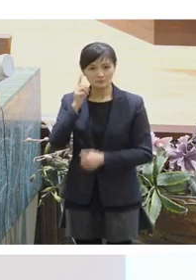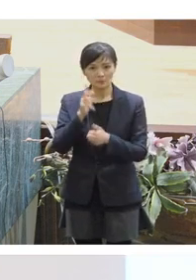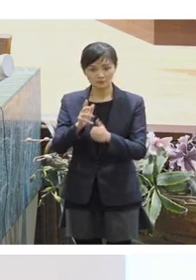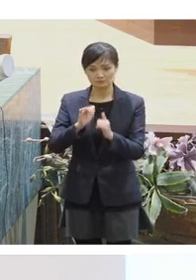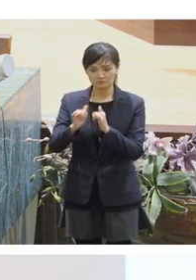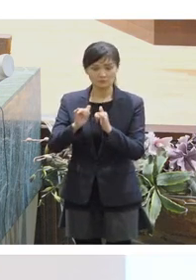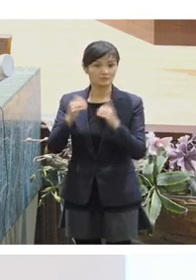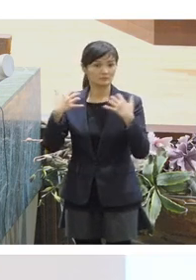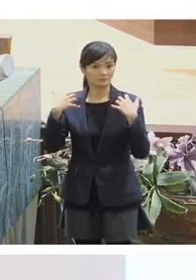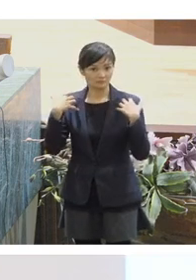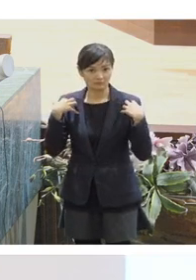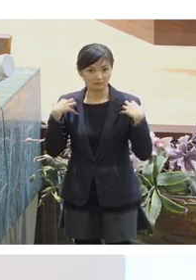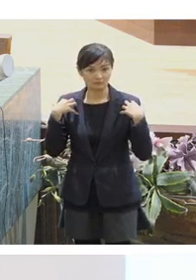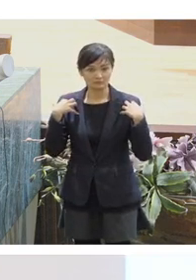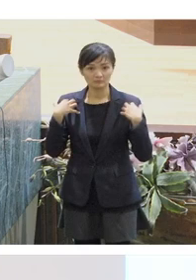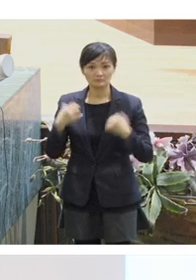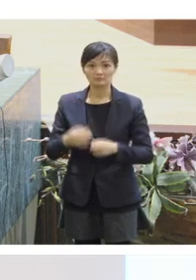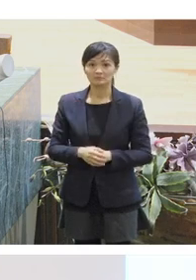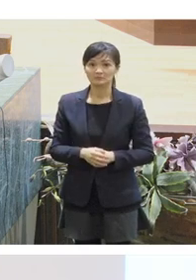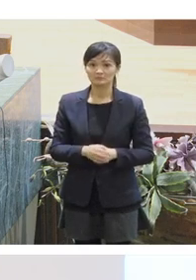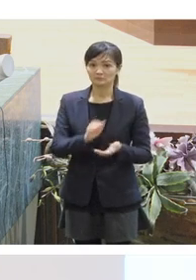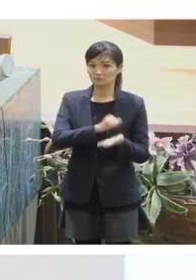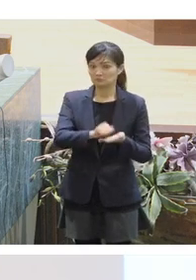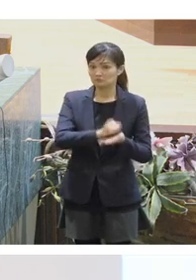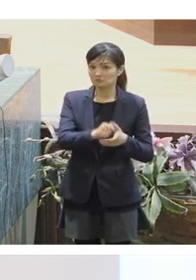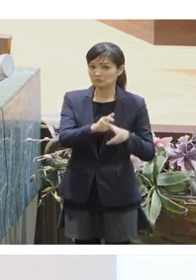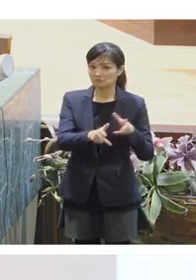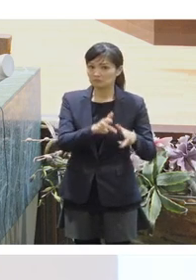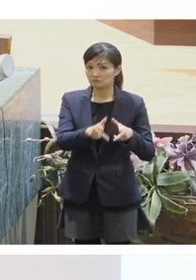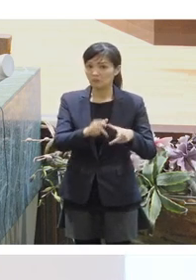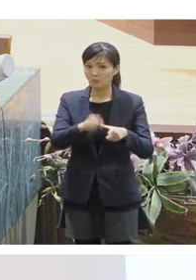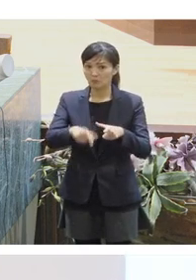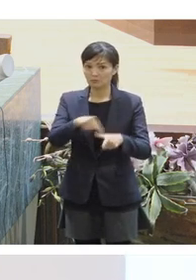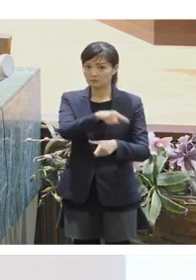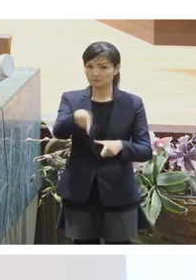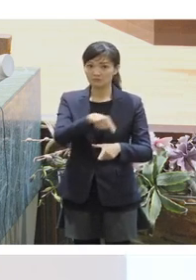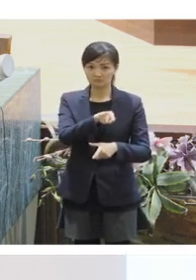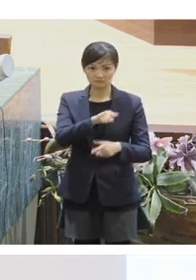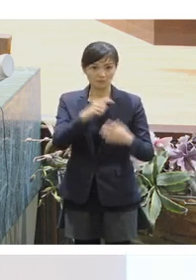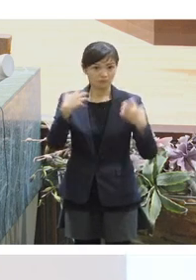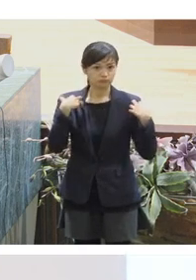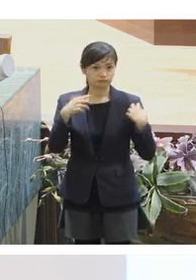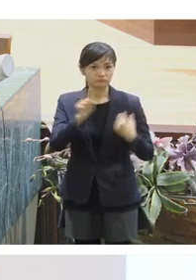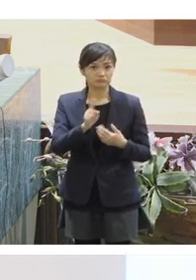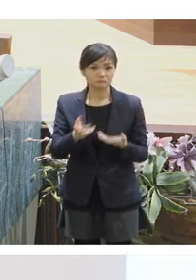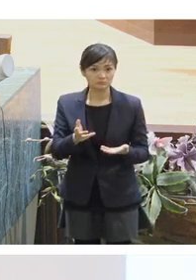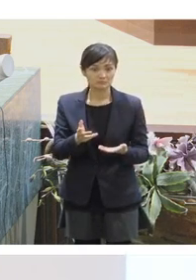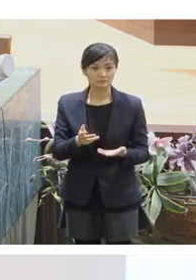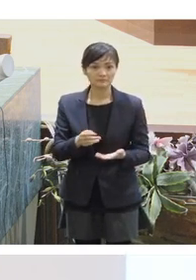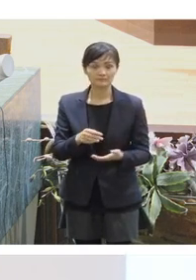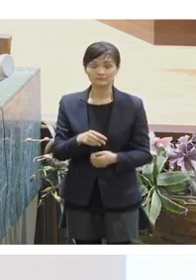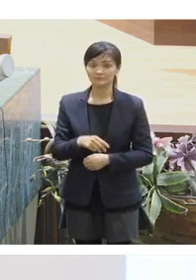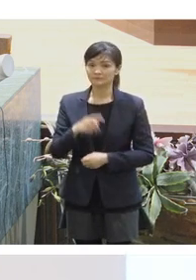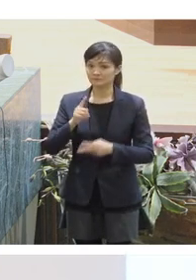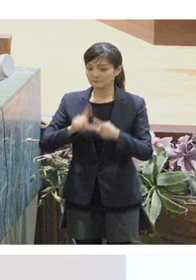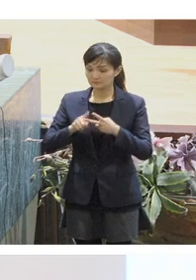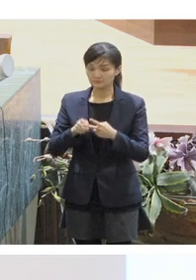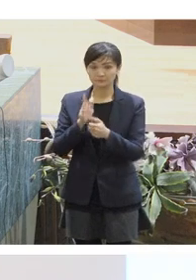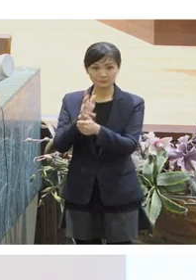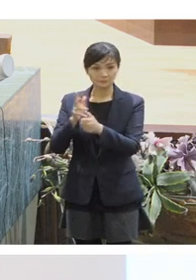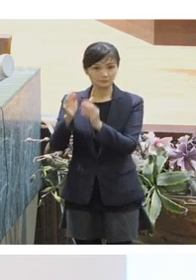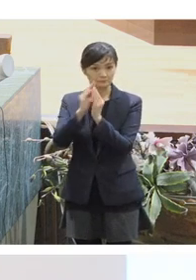任，我们的印刷电路板业，你的社会责任在哪里？我们要问桃园